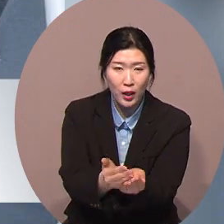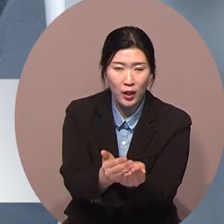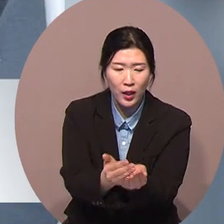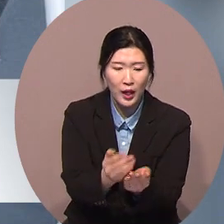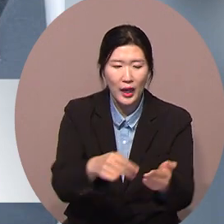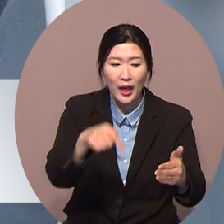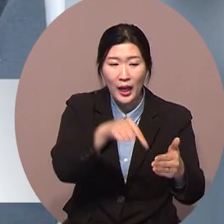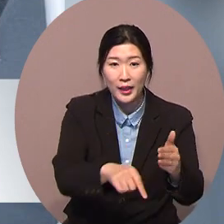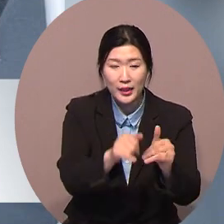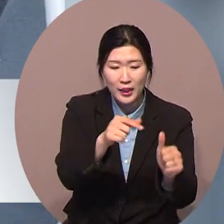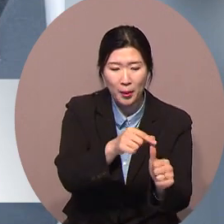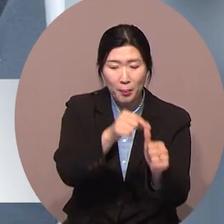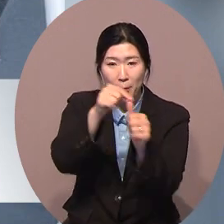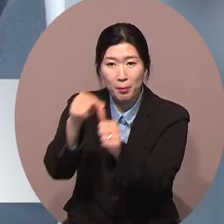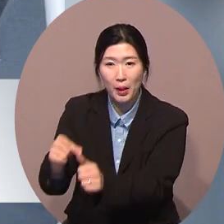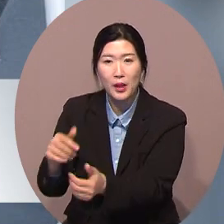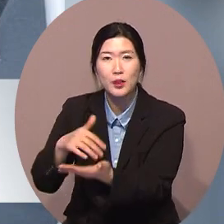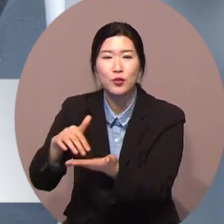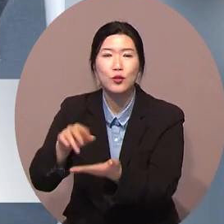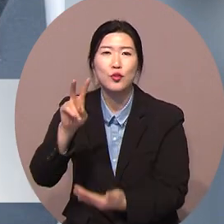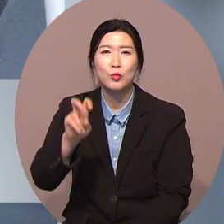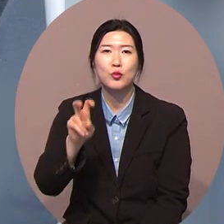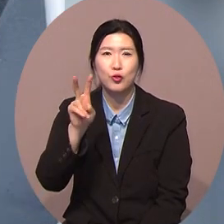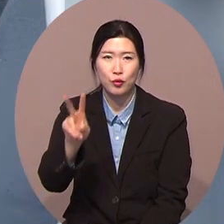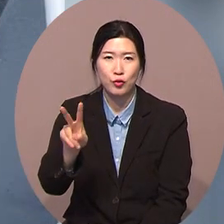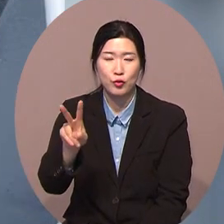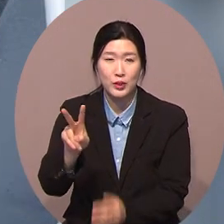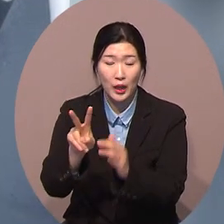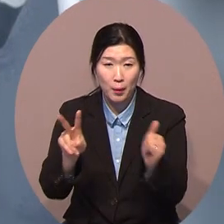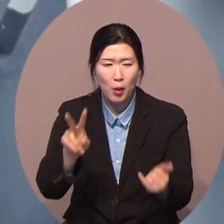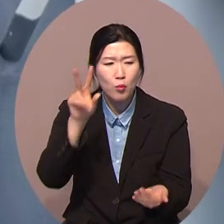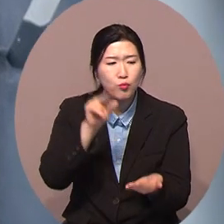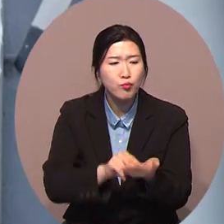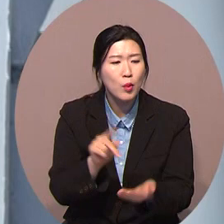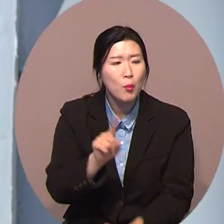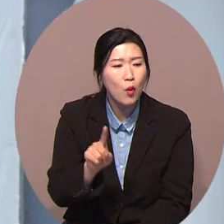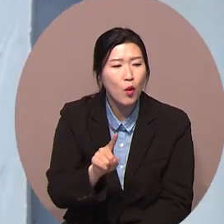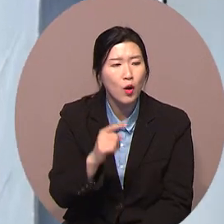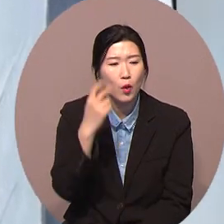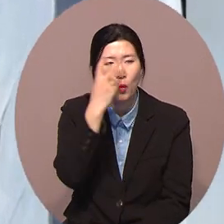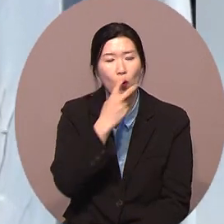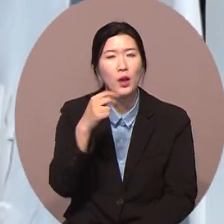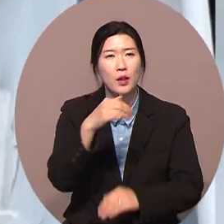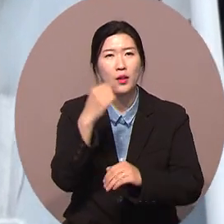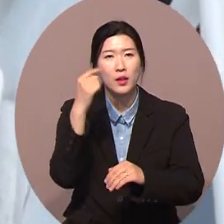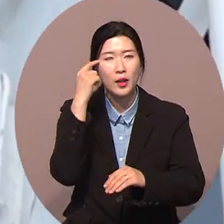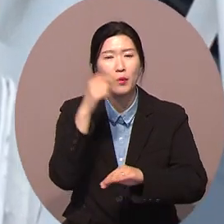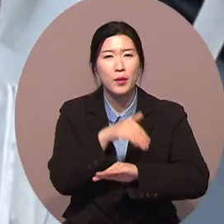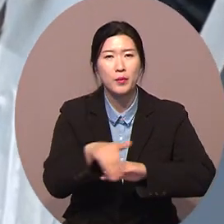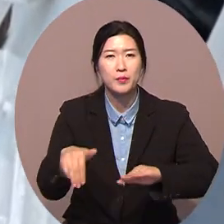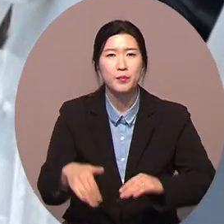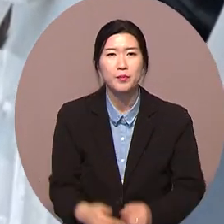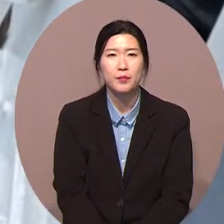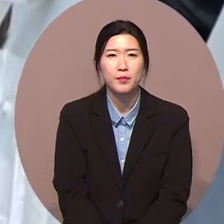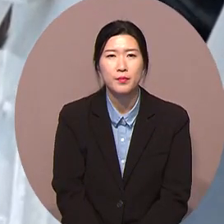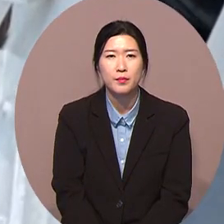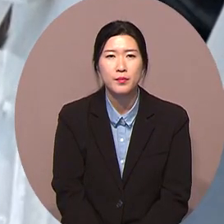승선원 22명을 전원 구조했으며 선장 등을 상대로 정확한 사고 경의를 조사할